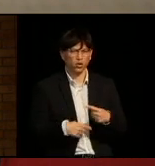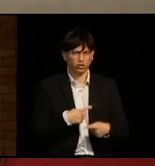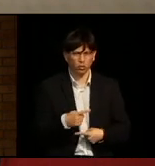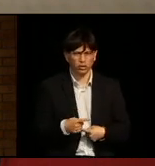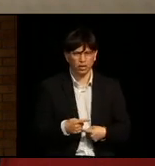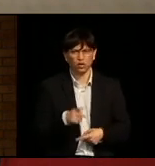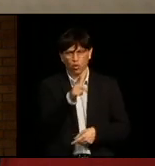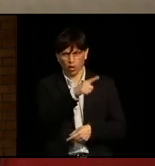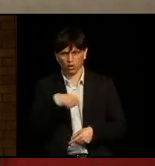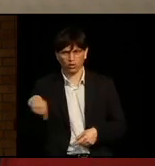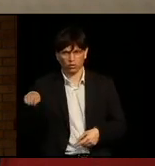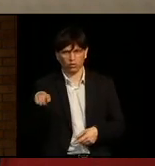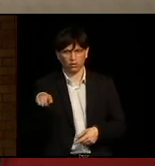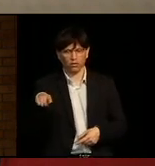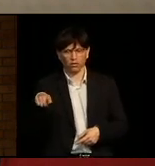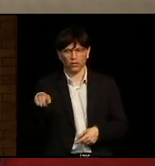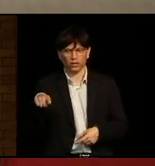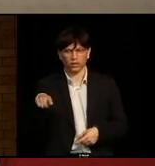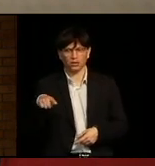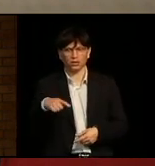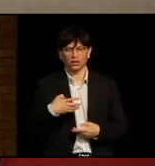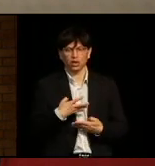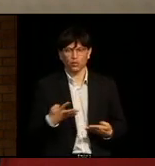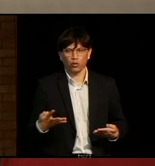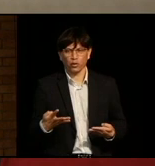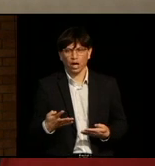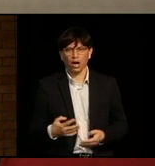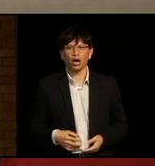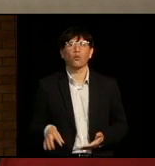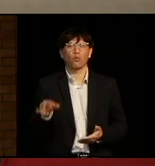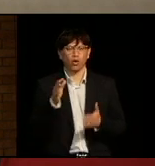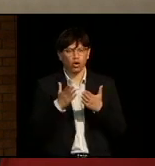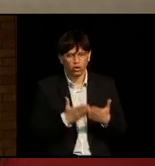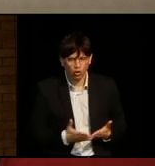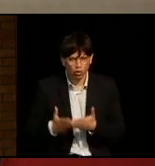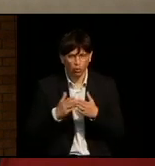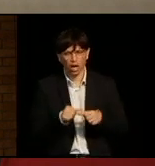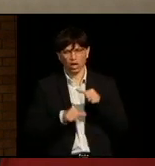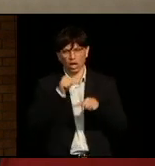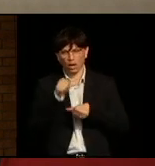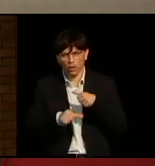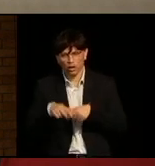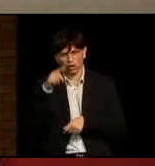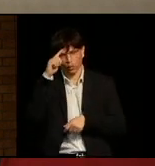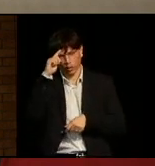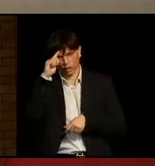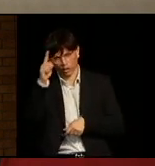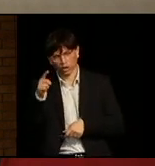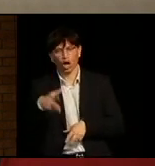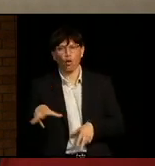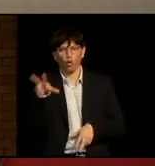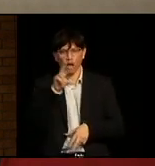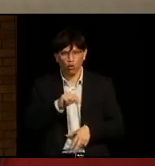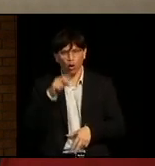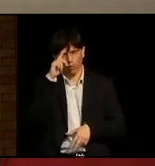noi ci proponiamo di educarci ad un cambiamento di mentalità assumere una nuova mentalità